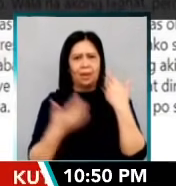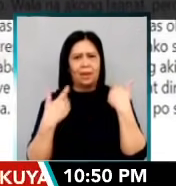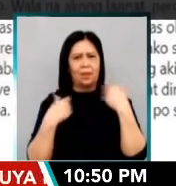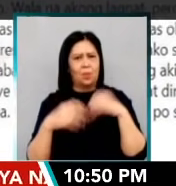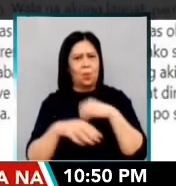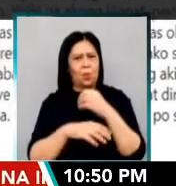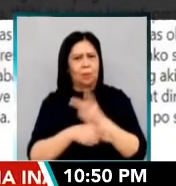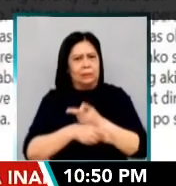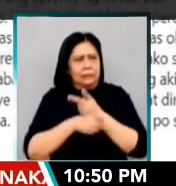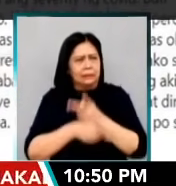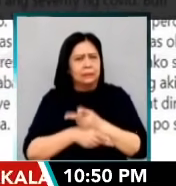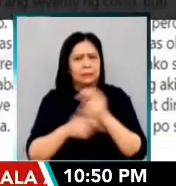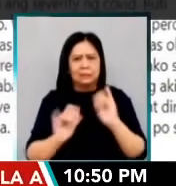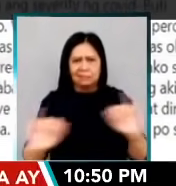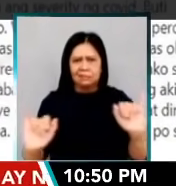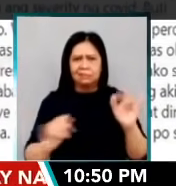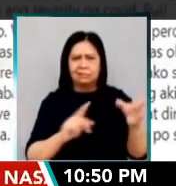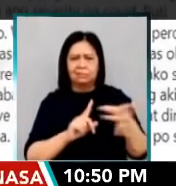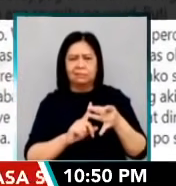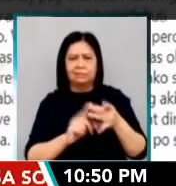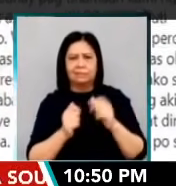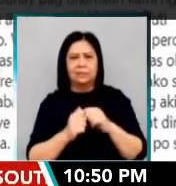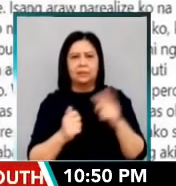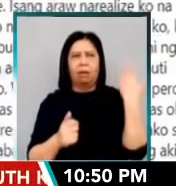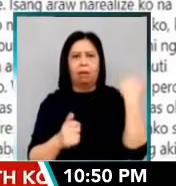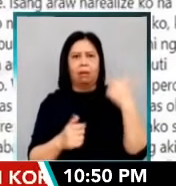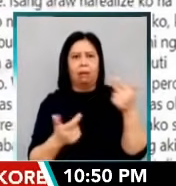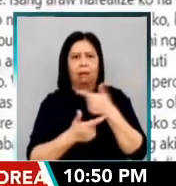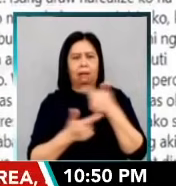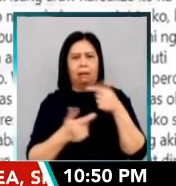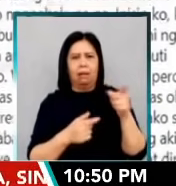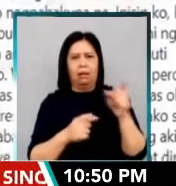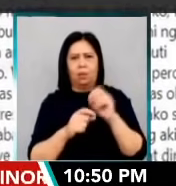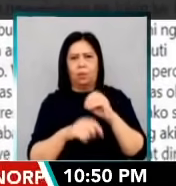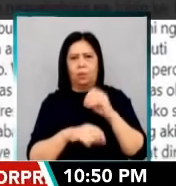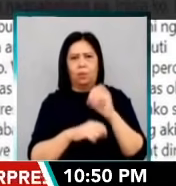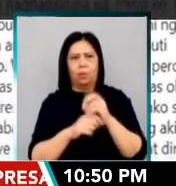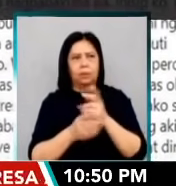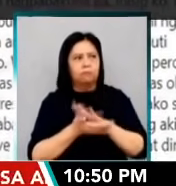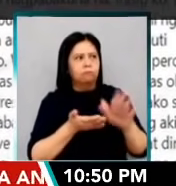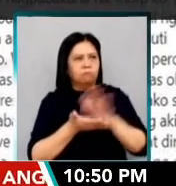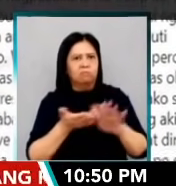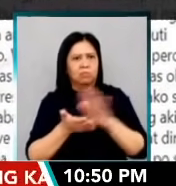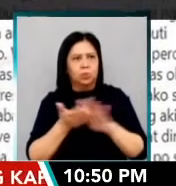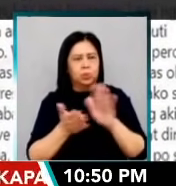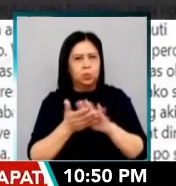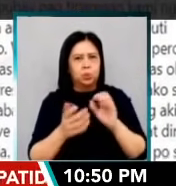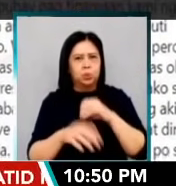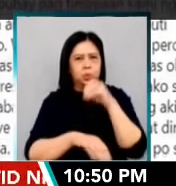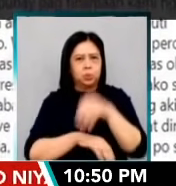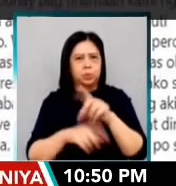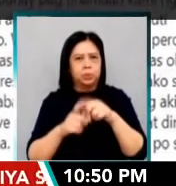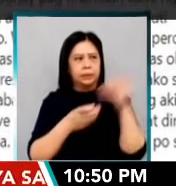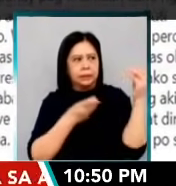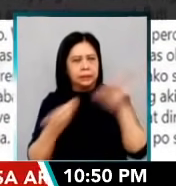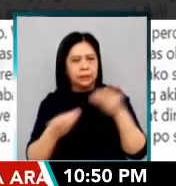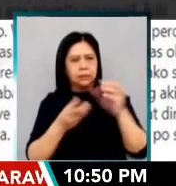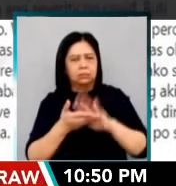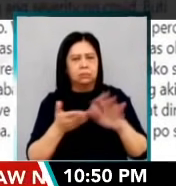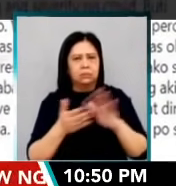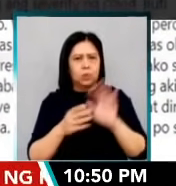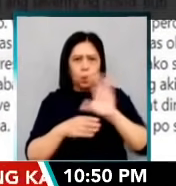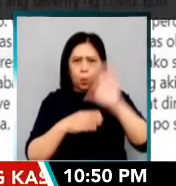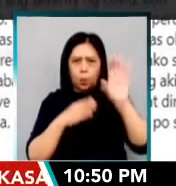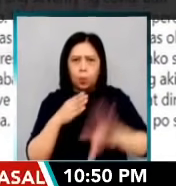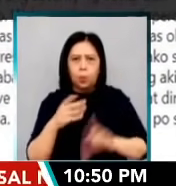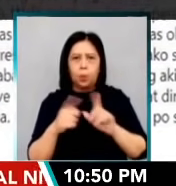pag-iingat. Pinagtatawanan na nga raw siya sa sobrang pag-disinfect, lalo sa mga delivery. Kumpleto rin daw siya sa